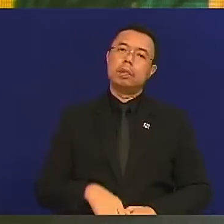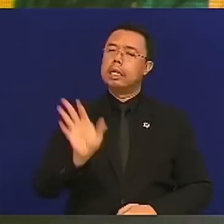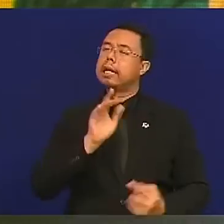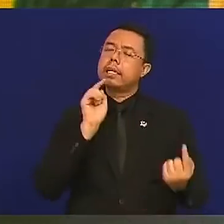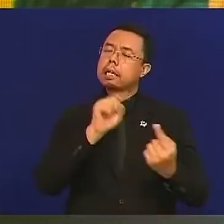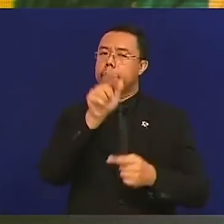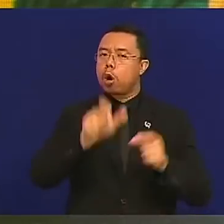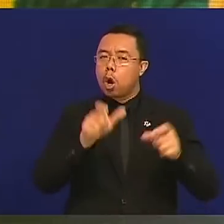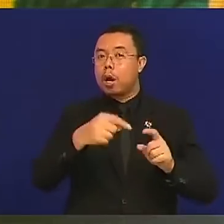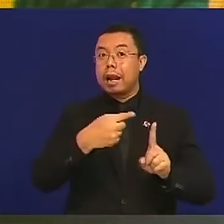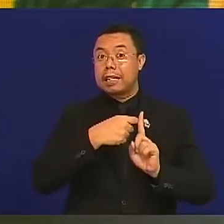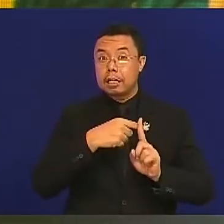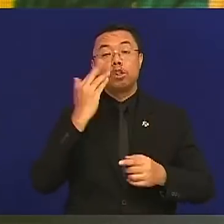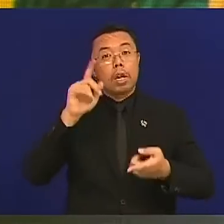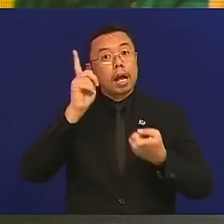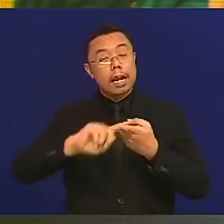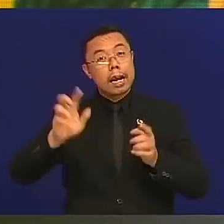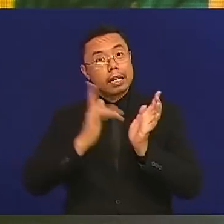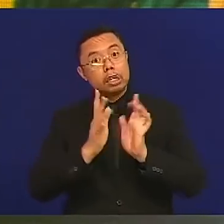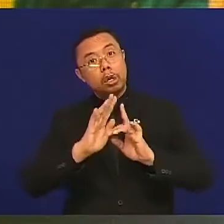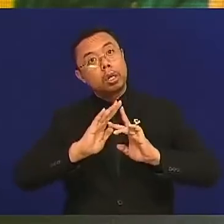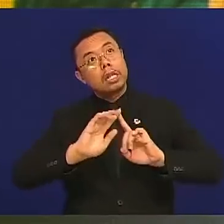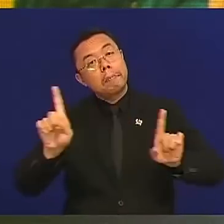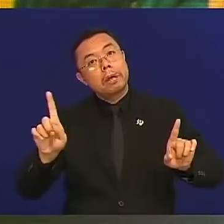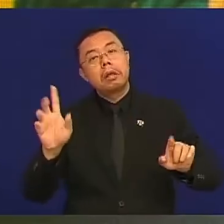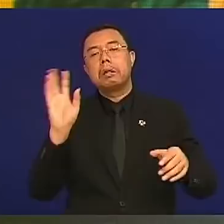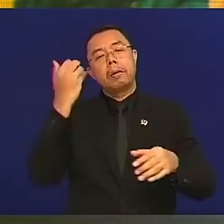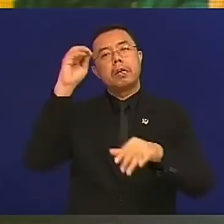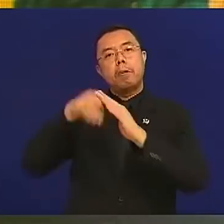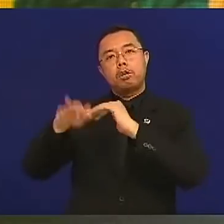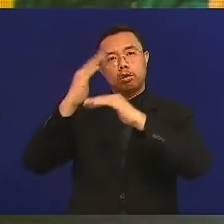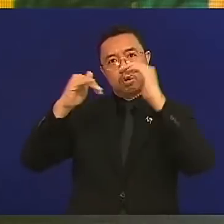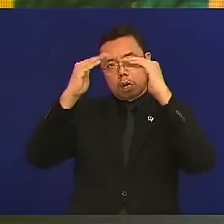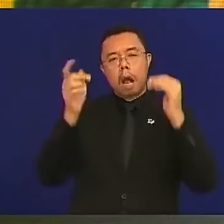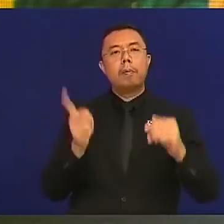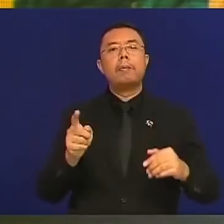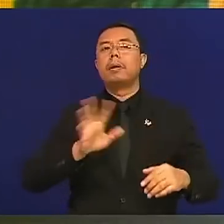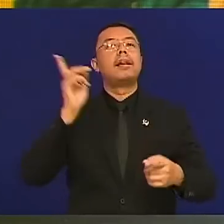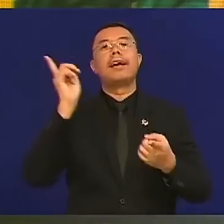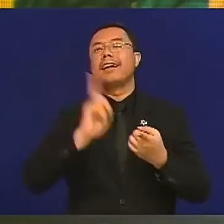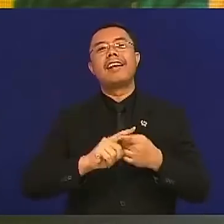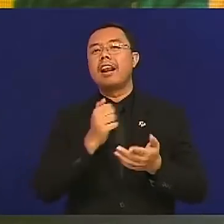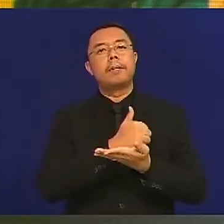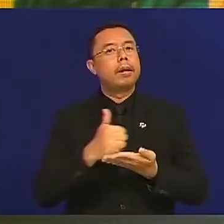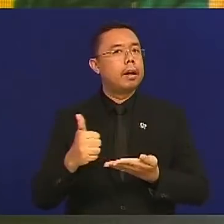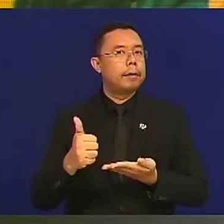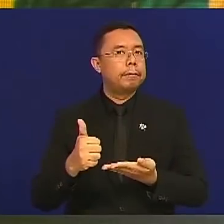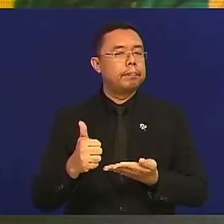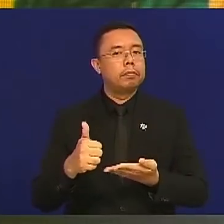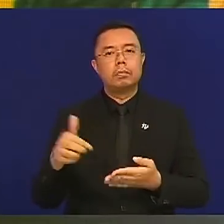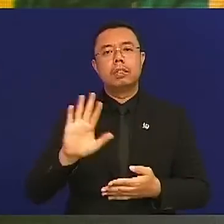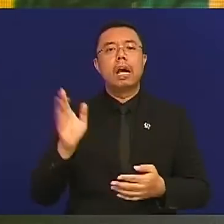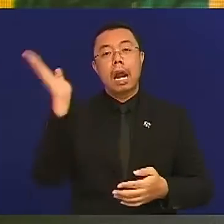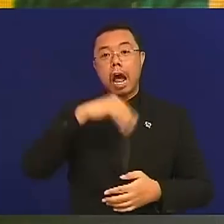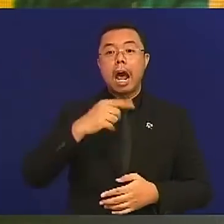Jangan sampai orang-orang Kristen sudah mengenal Yesus tapi tidak masuk surga. Karena tidak mengenal kebenaran.